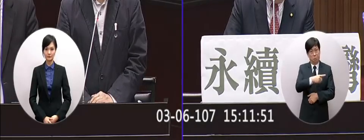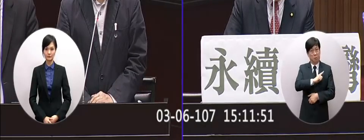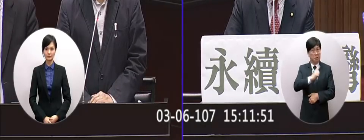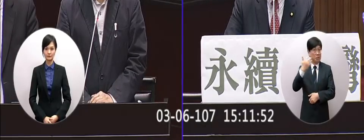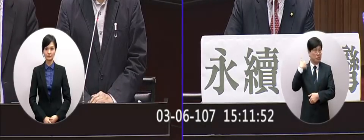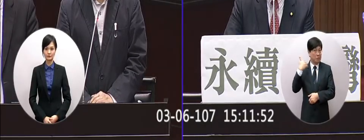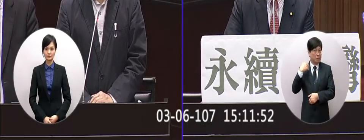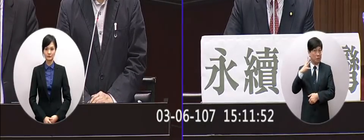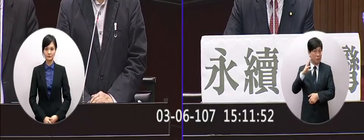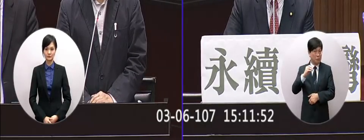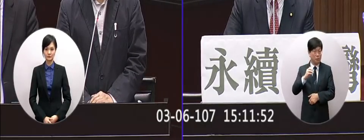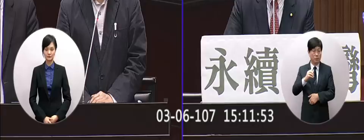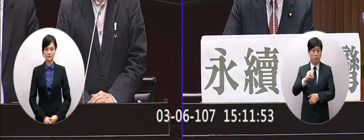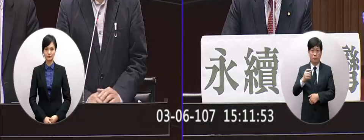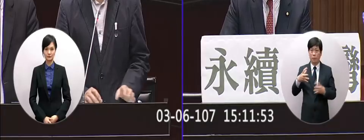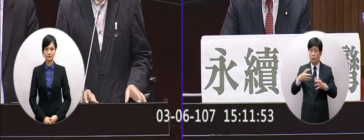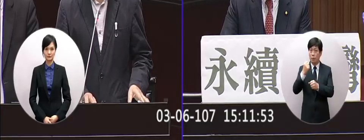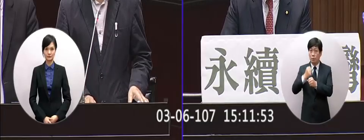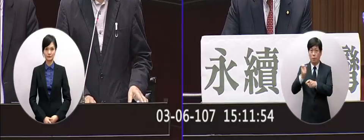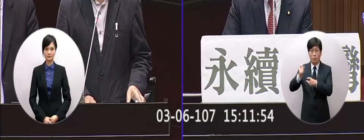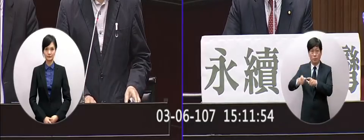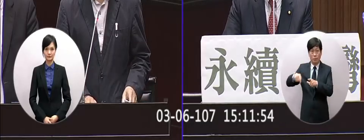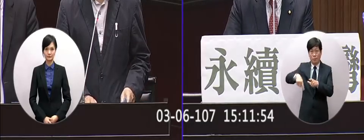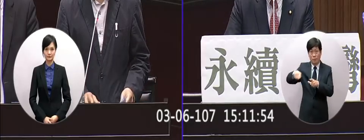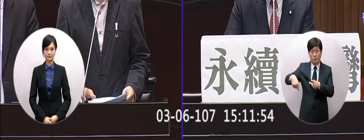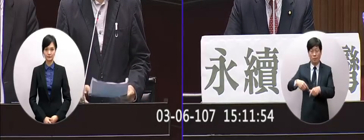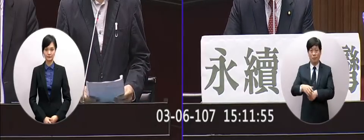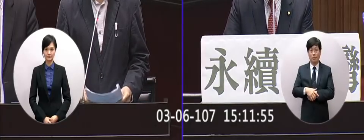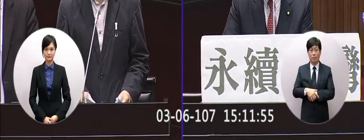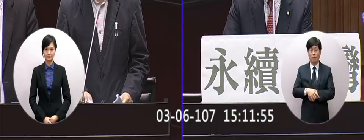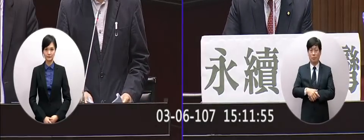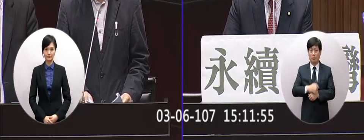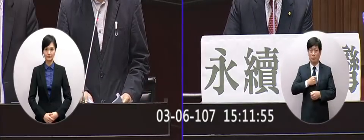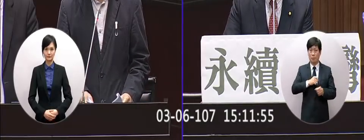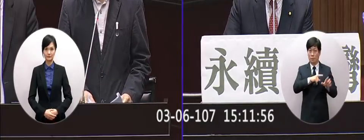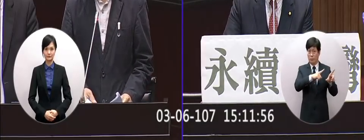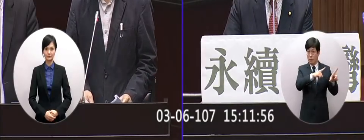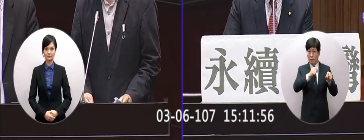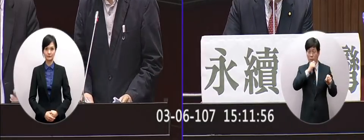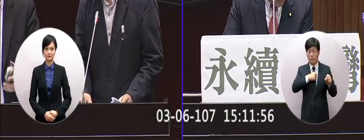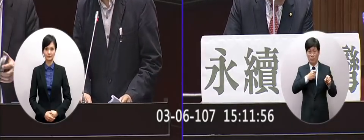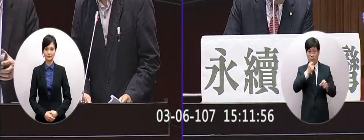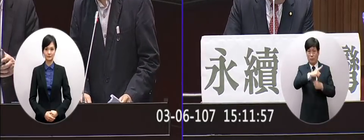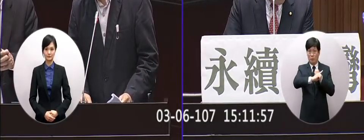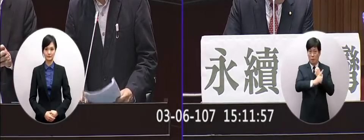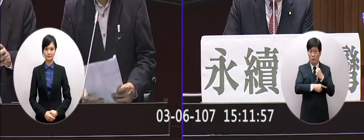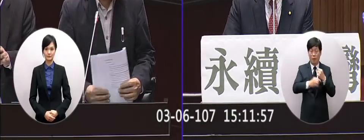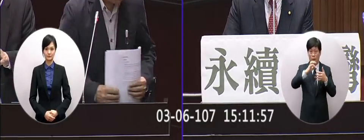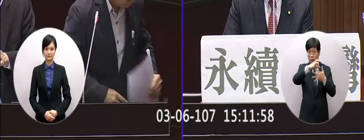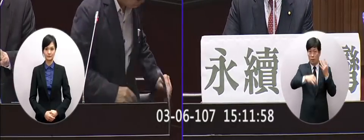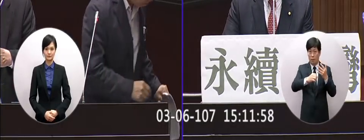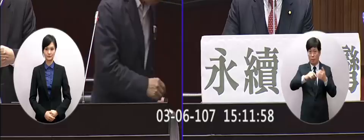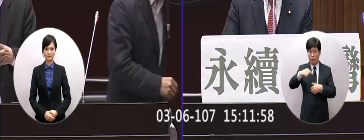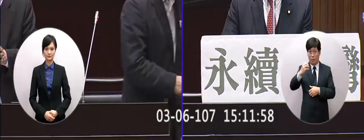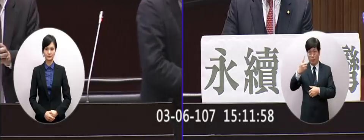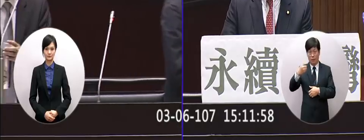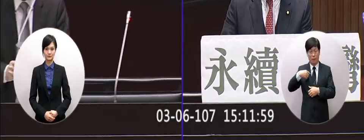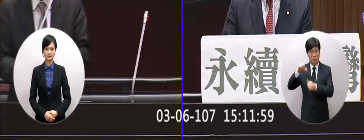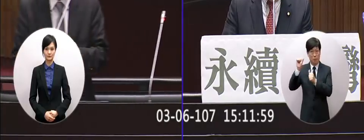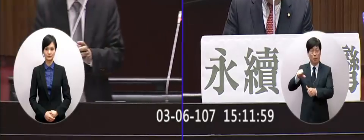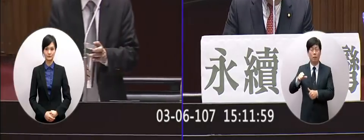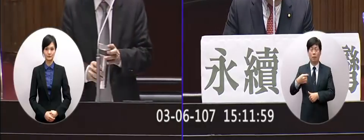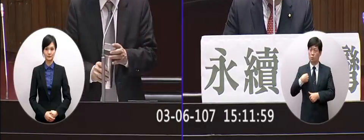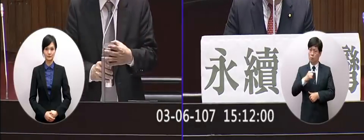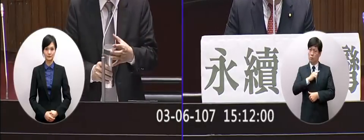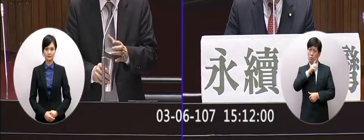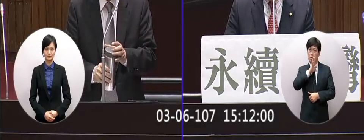过去曾不曾把合作的厂商哈，用采购法101去处分过。那当然，我是一个土木